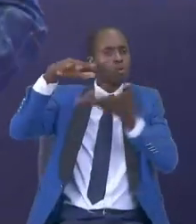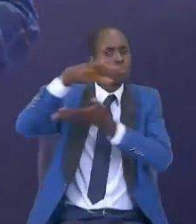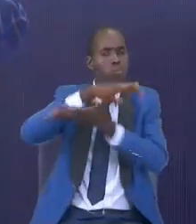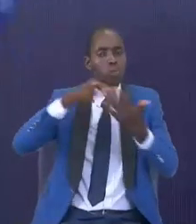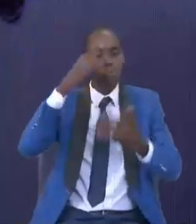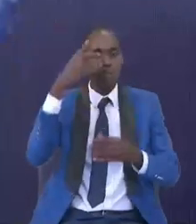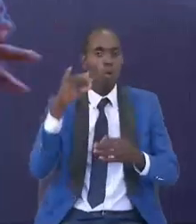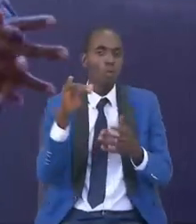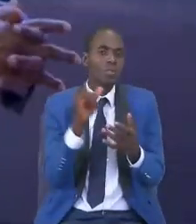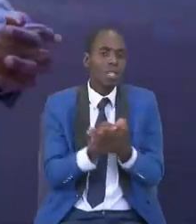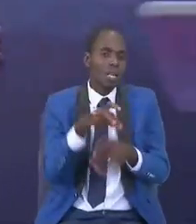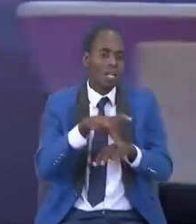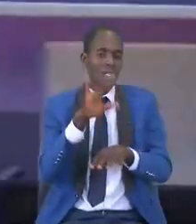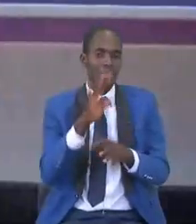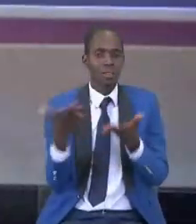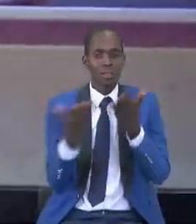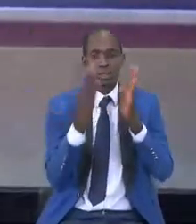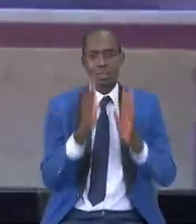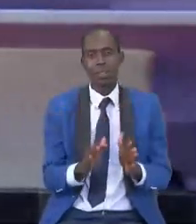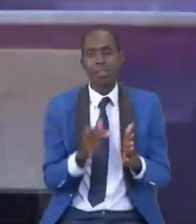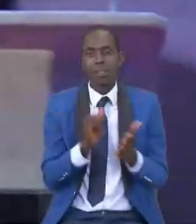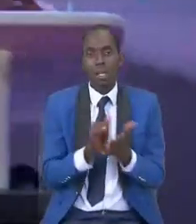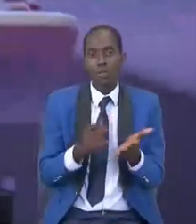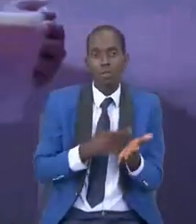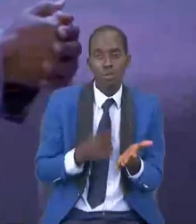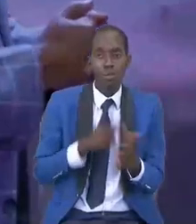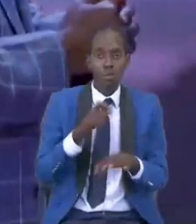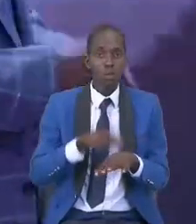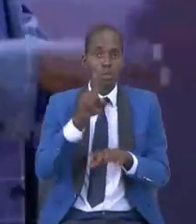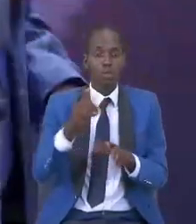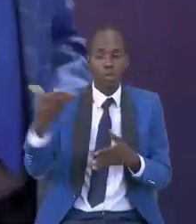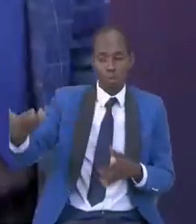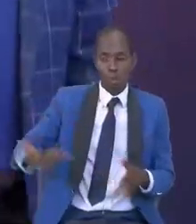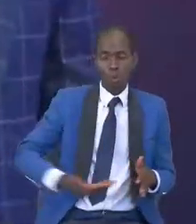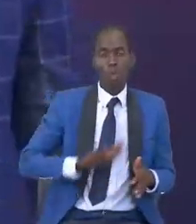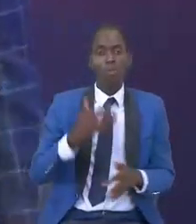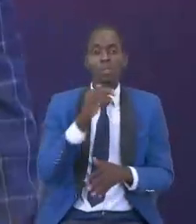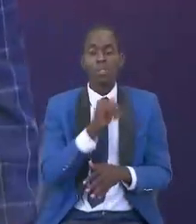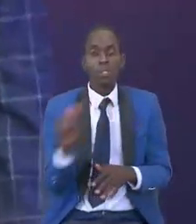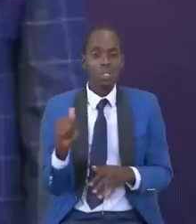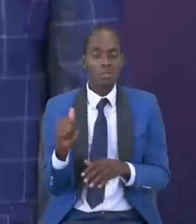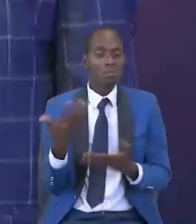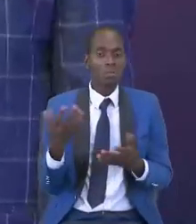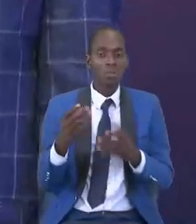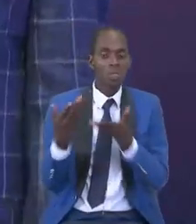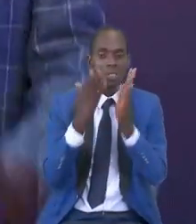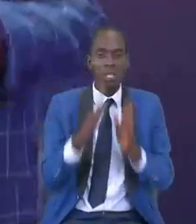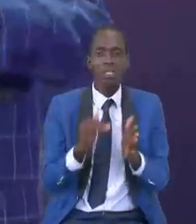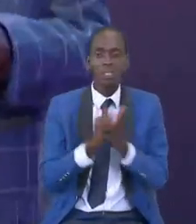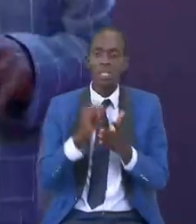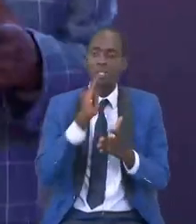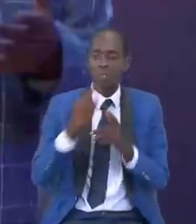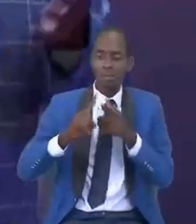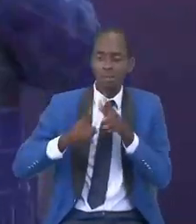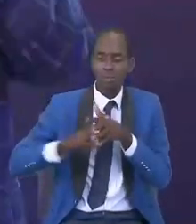cause du serviteur charnel qui est dedans. Parfois, tu reçois un serviteur charnel qui fuit le